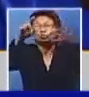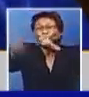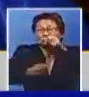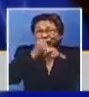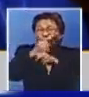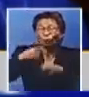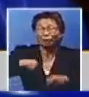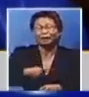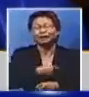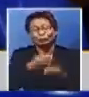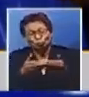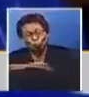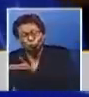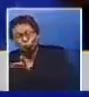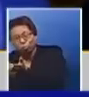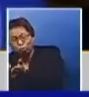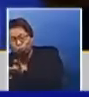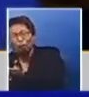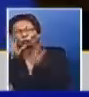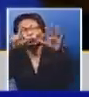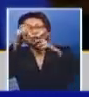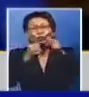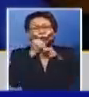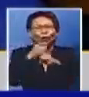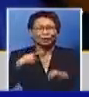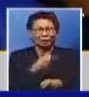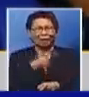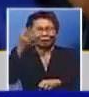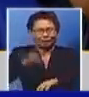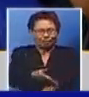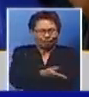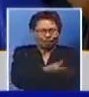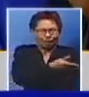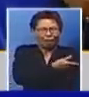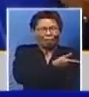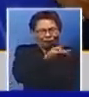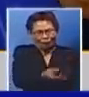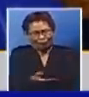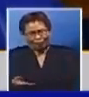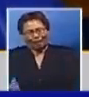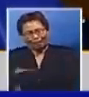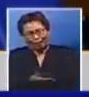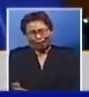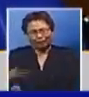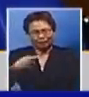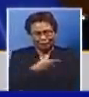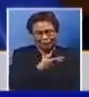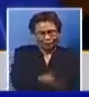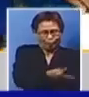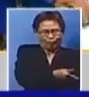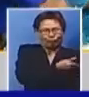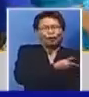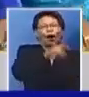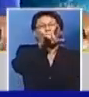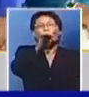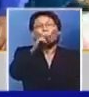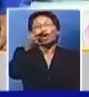dan selebihnya kita akan tambah baik pasarana-pasarana yang diperlukan di Lok Hang Selatan.